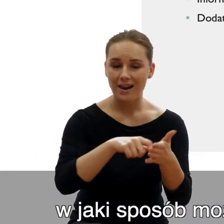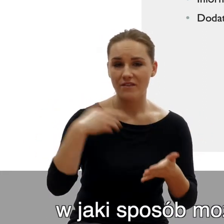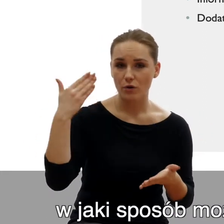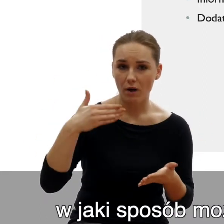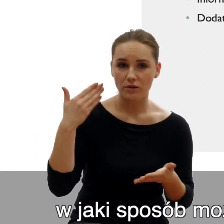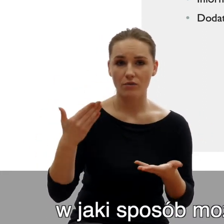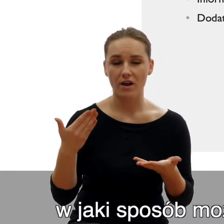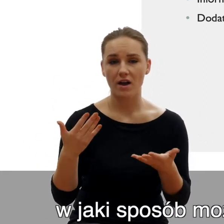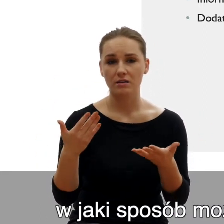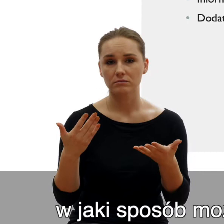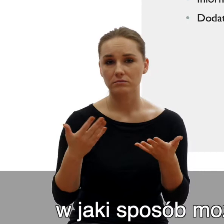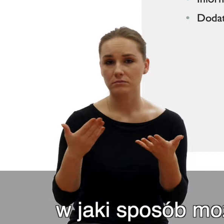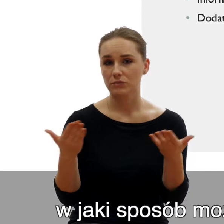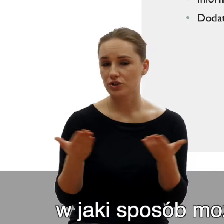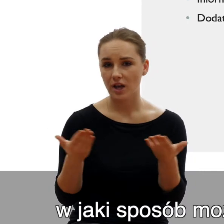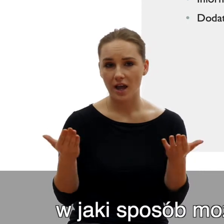bary.